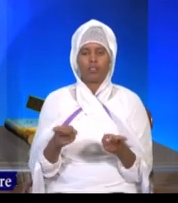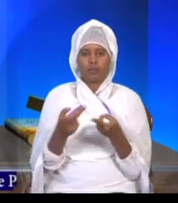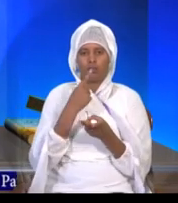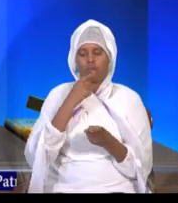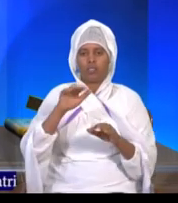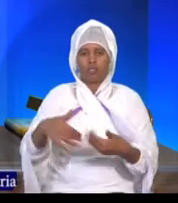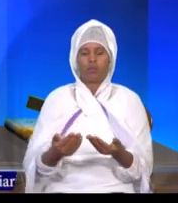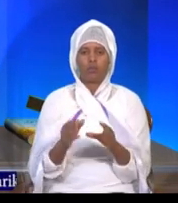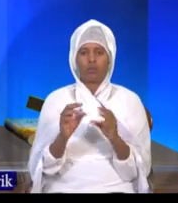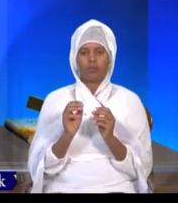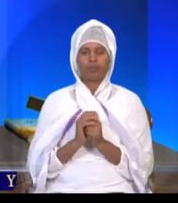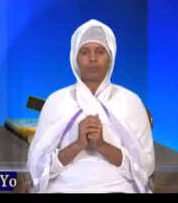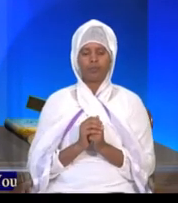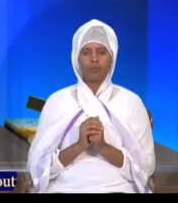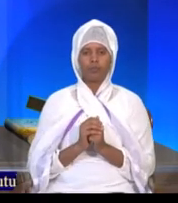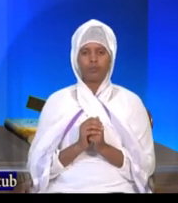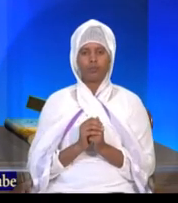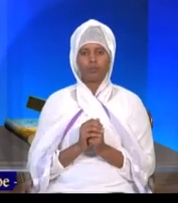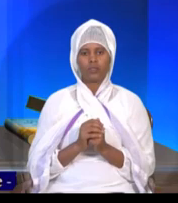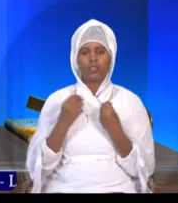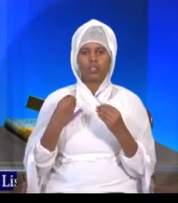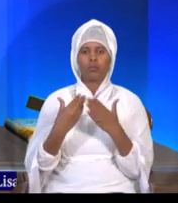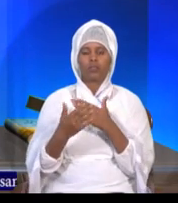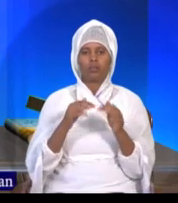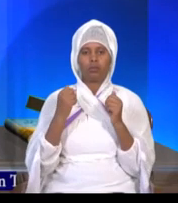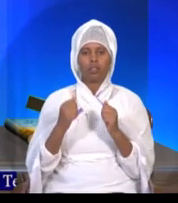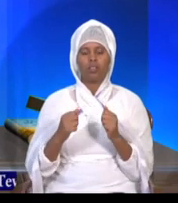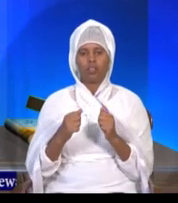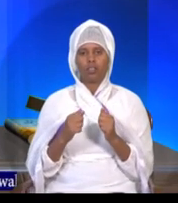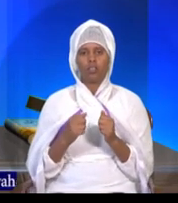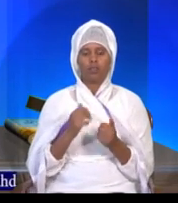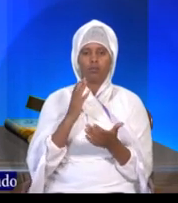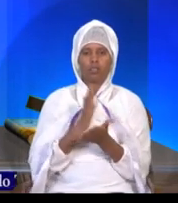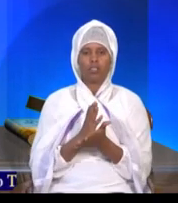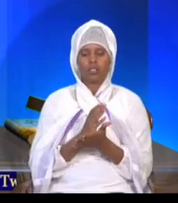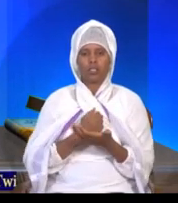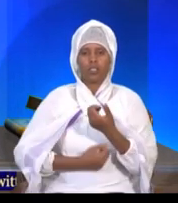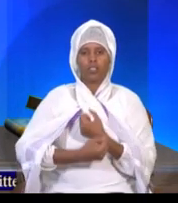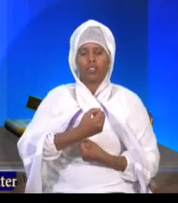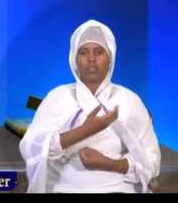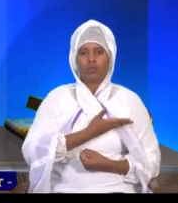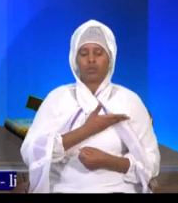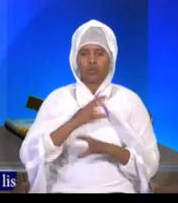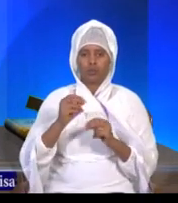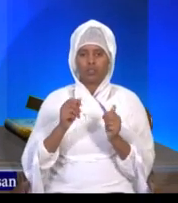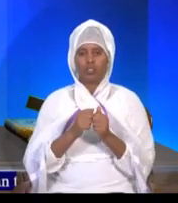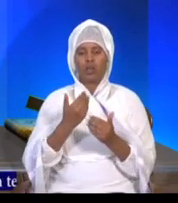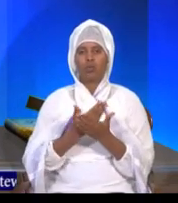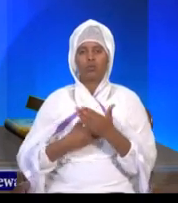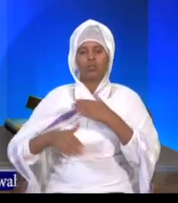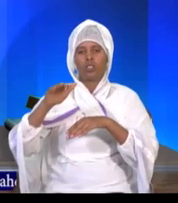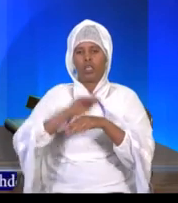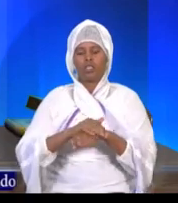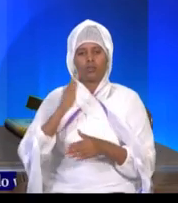ነዚ መልሲ እዚ እዩ ዝምልሰልና እሞ እንታይ ክንገብር ግበኣና ብርግፅ ሓጢኣትና ብዙሕ እዩ ግን